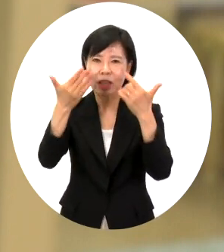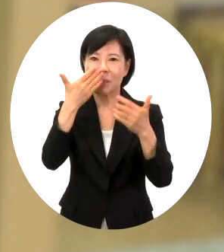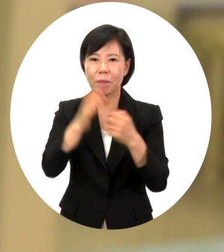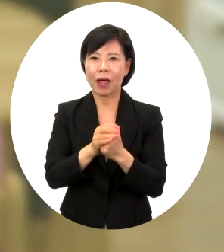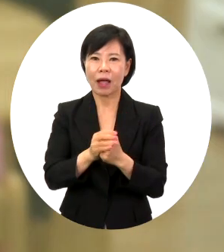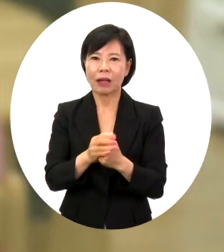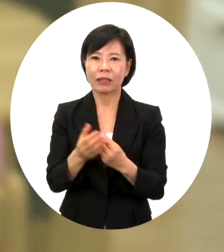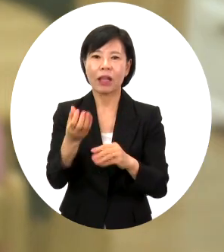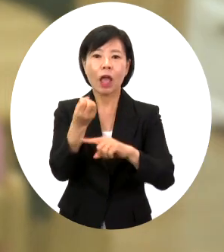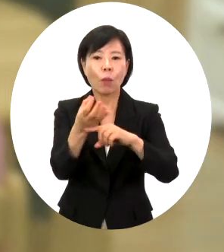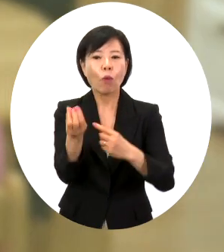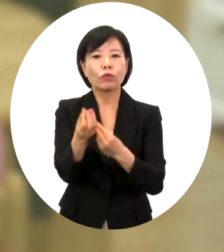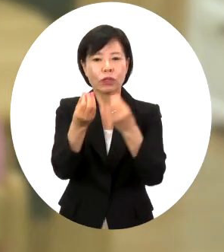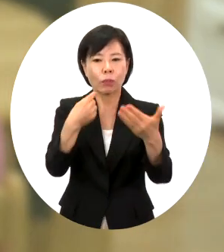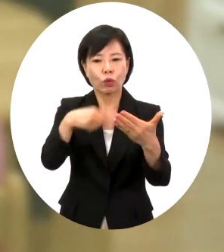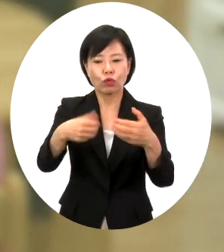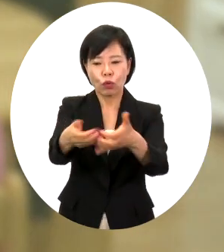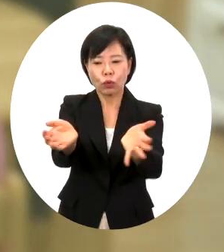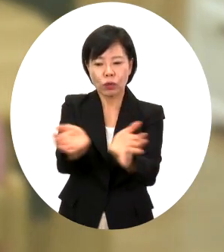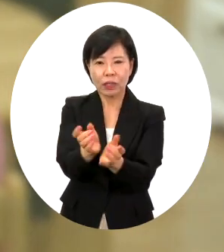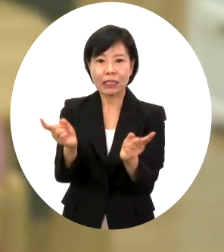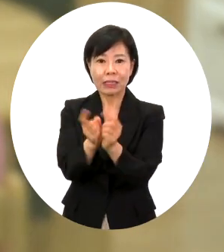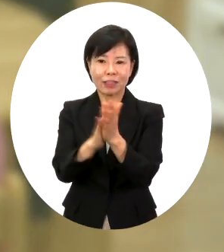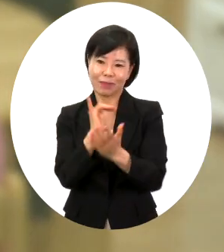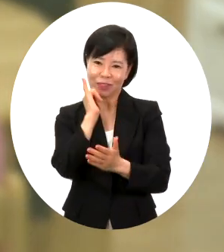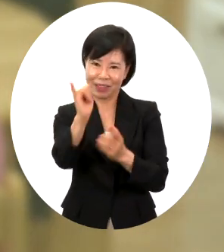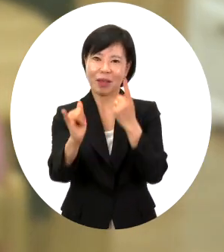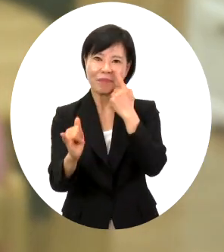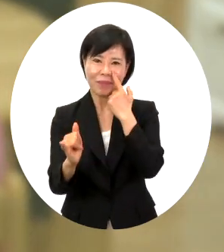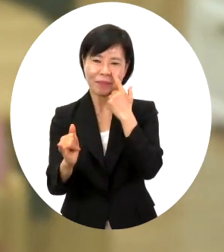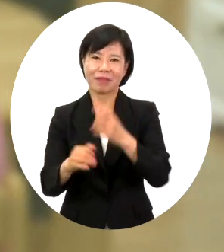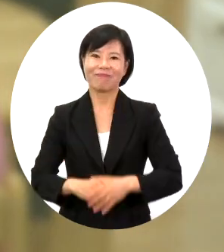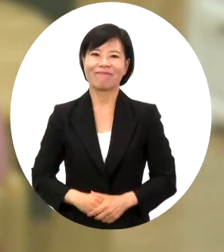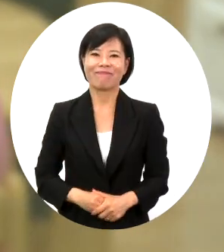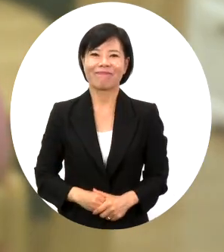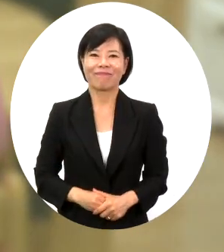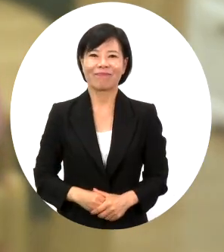수 있으며 보물섬 교육공동체로 문의하면 됩니다.